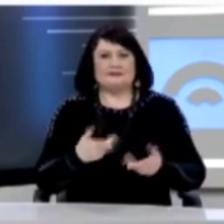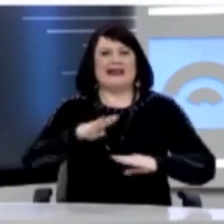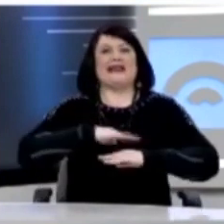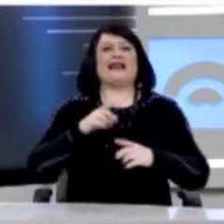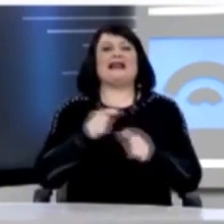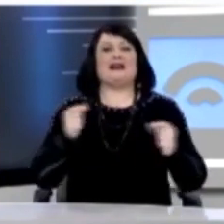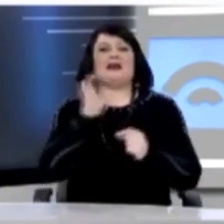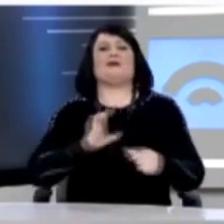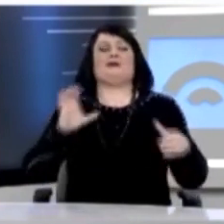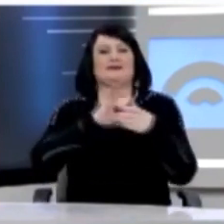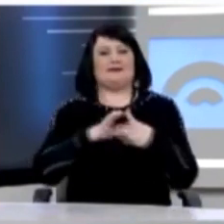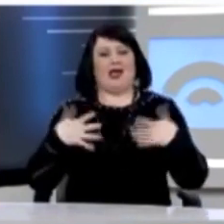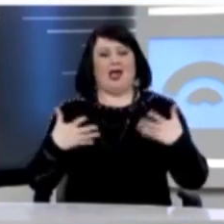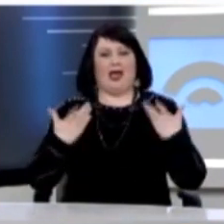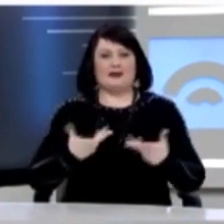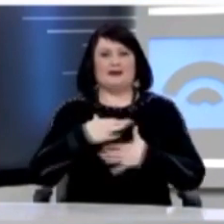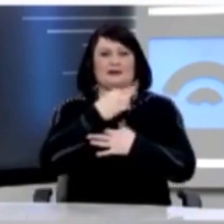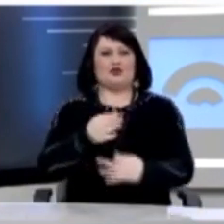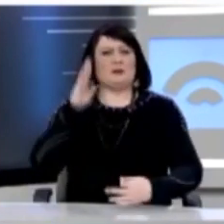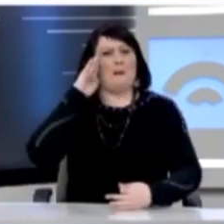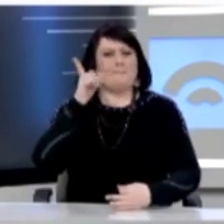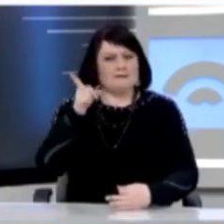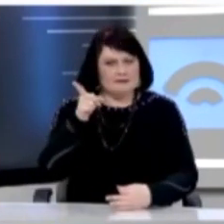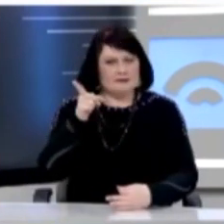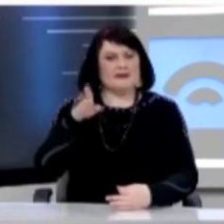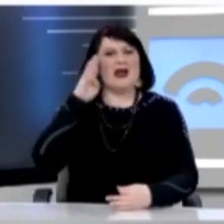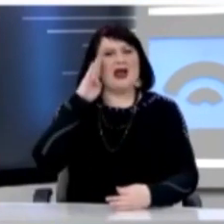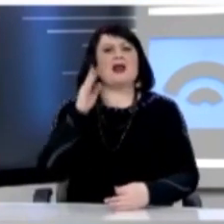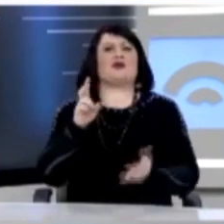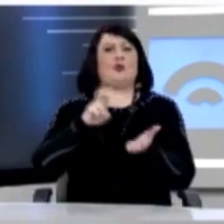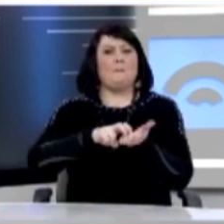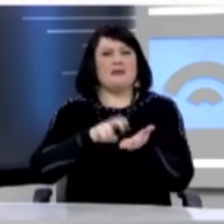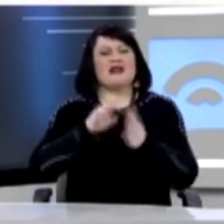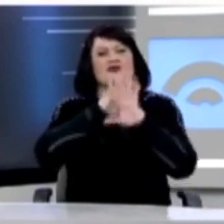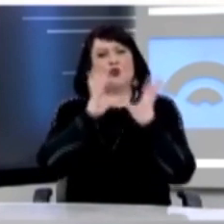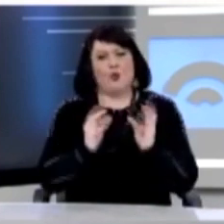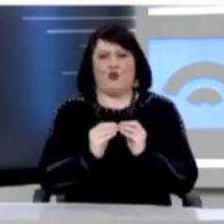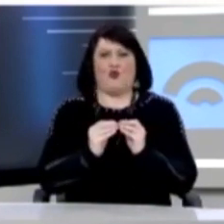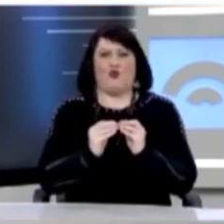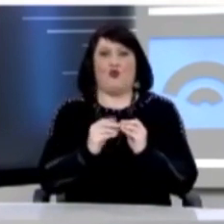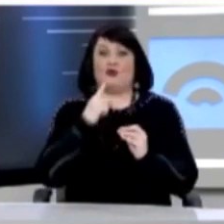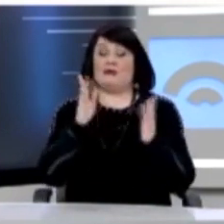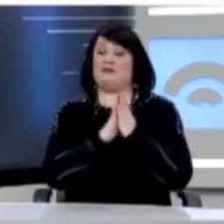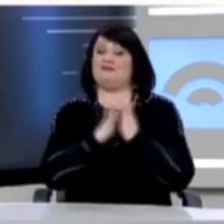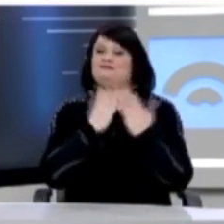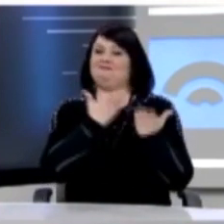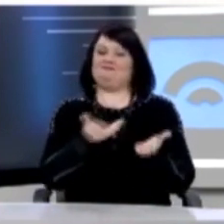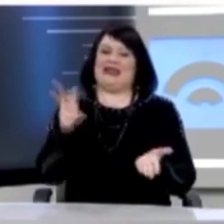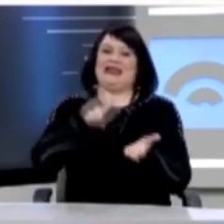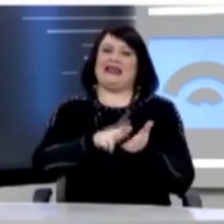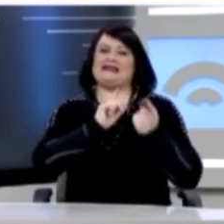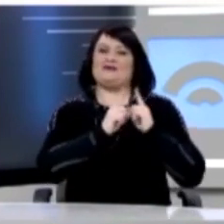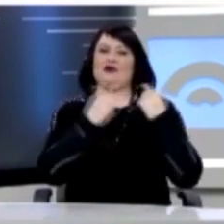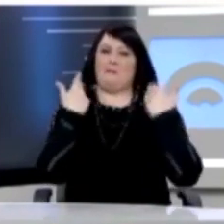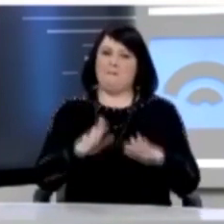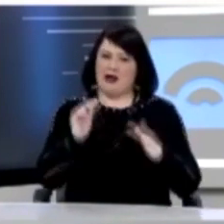ΝΑΤΟ, της Ευρωπαϊκής Ένωσης, οι εκπρόσωποι των ΗΠΑ, ο Αμερικάνος πρέσβης, που έσπευσαν πρώτοι να χαιρετήσουν την κύρωση της συμφωνίας